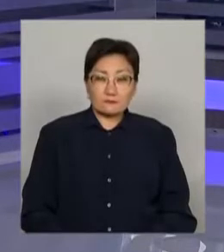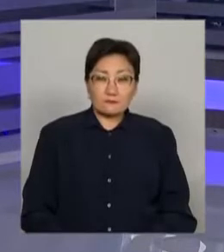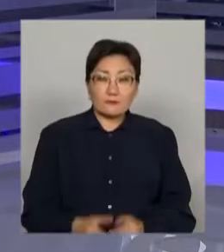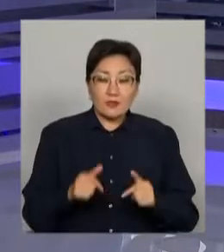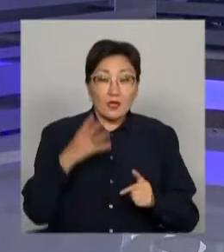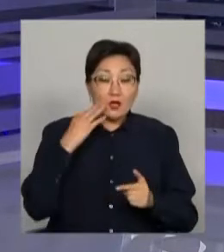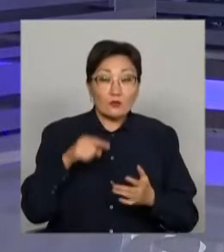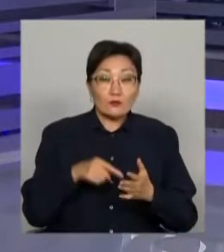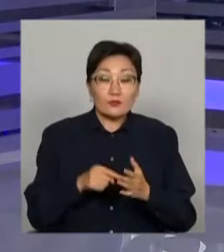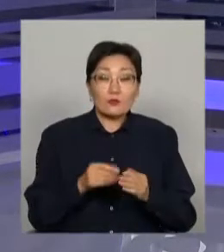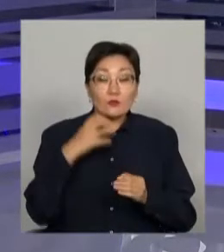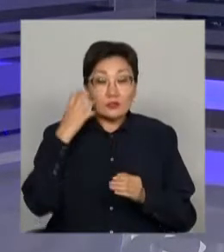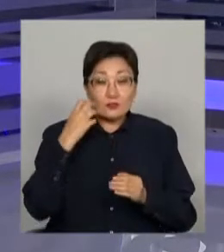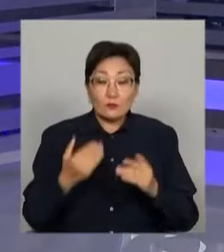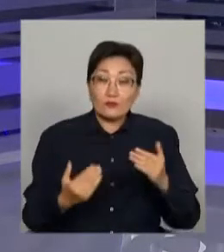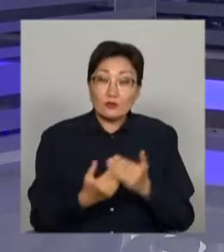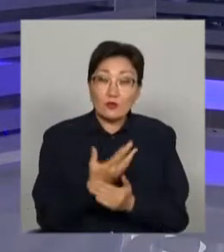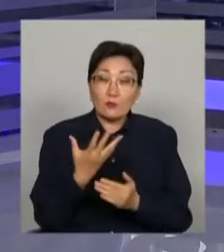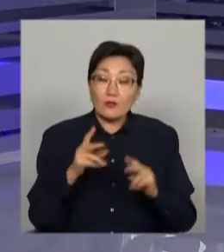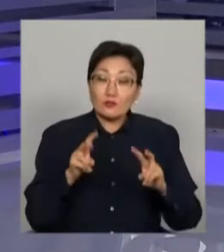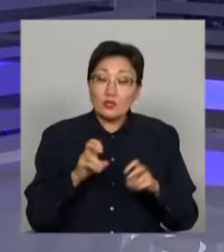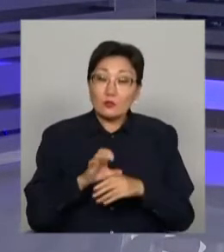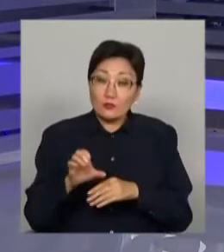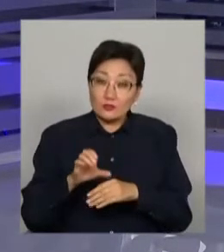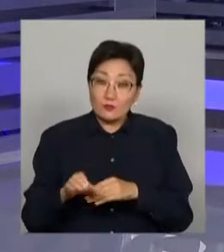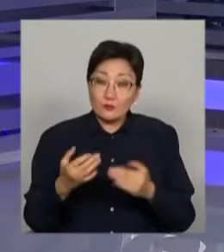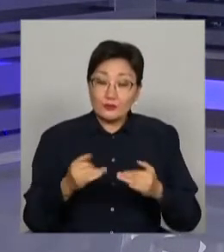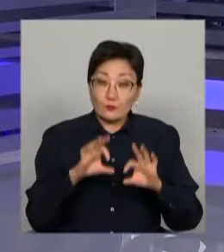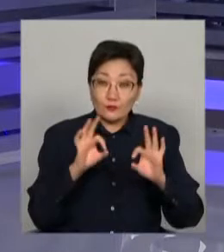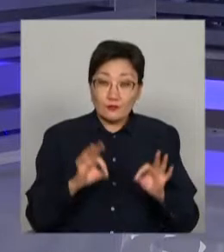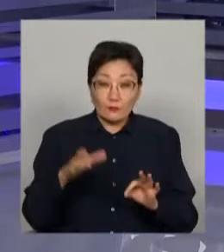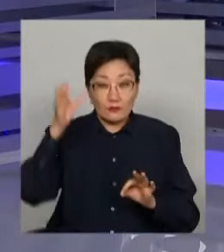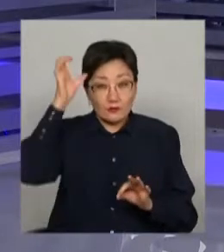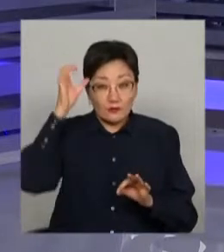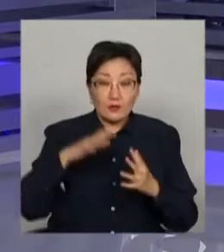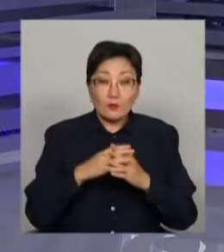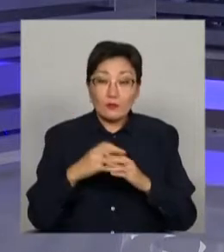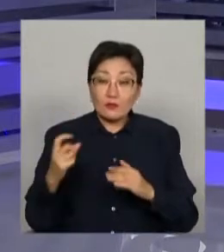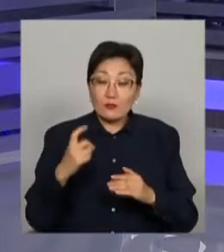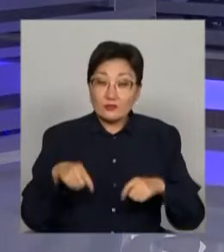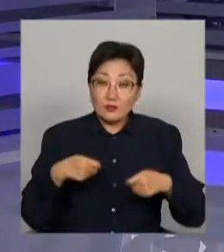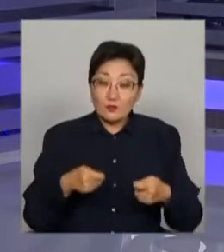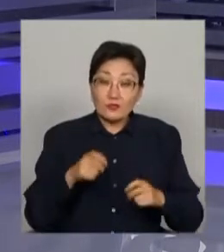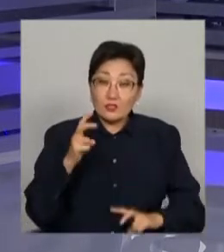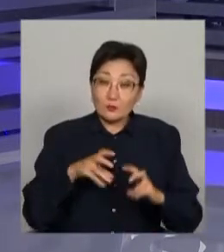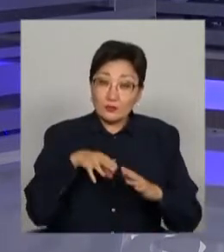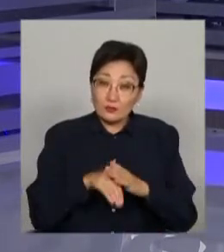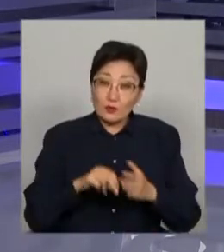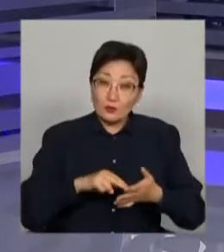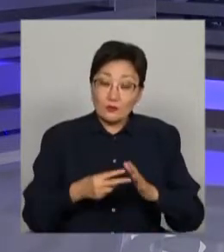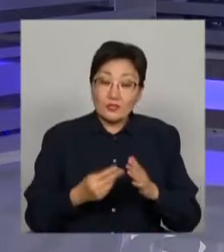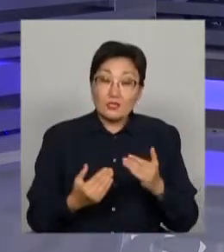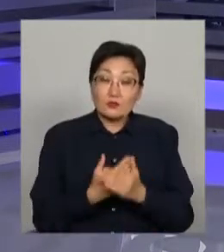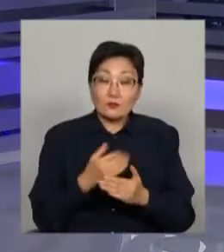Биыл Алматыда жеміс-жидектердің жаңа 5 сорты шығарылды. Енді күзде ғалымдар оны шаруа қожалықтарына беріп өндіріске енгізбек. Бұл